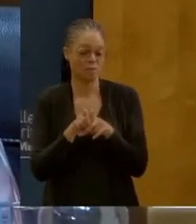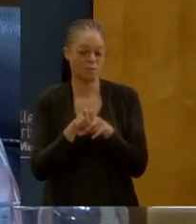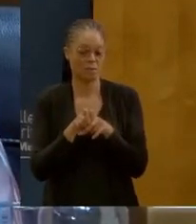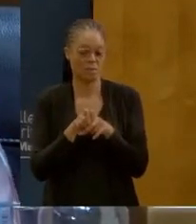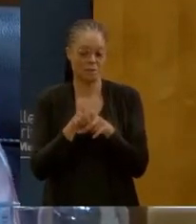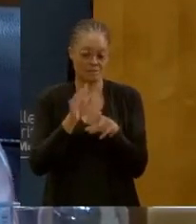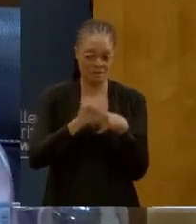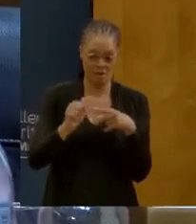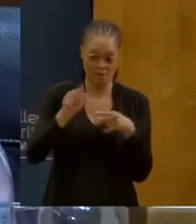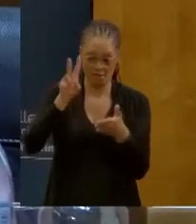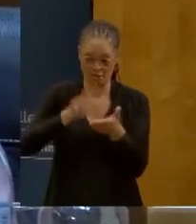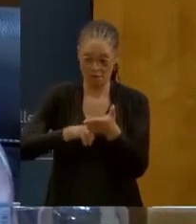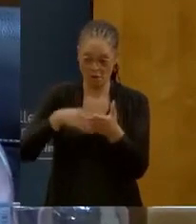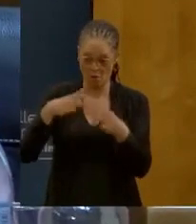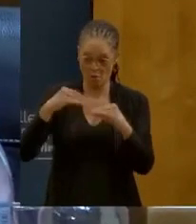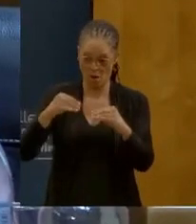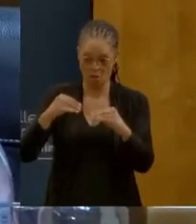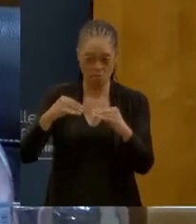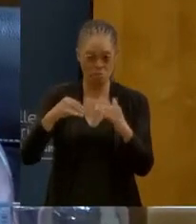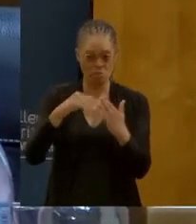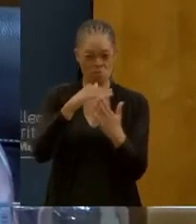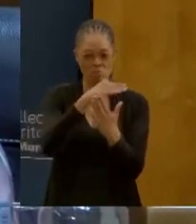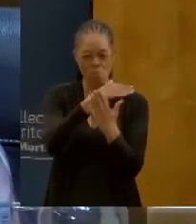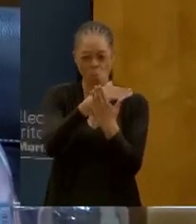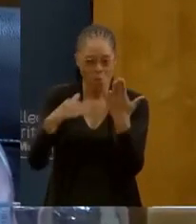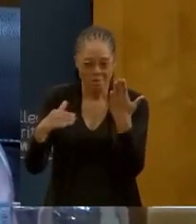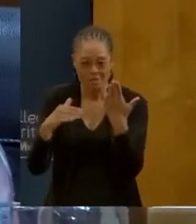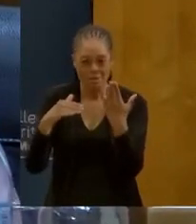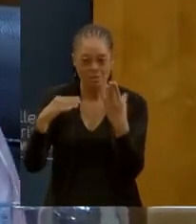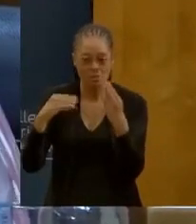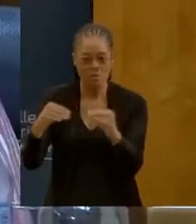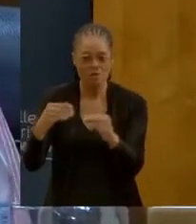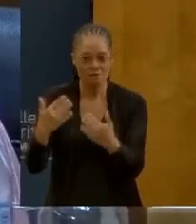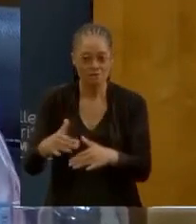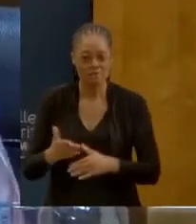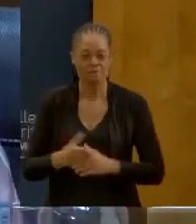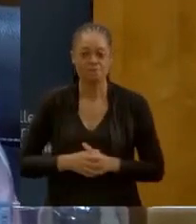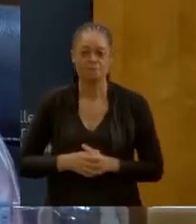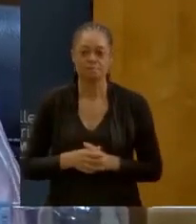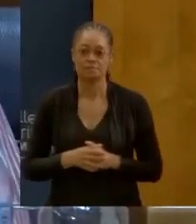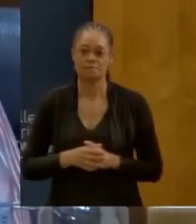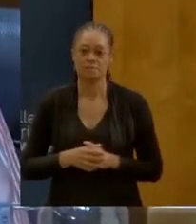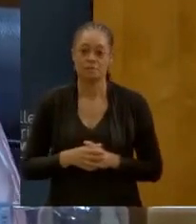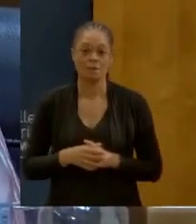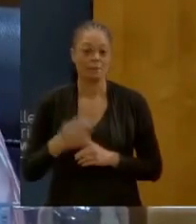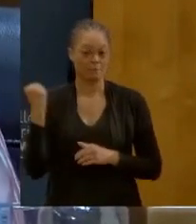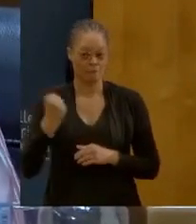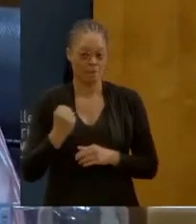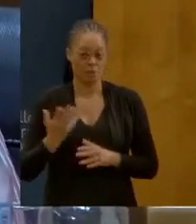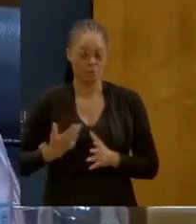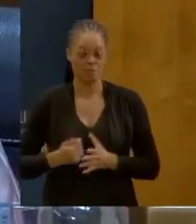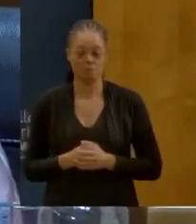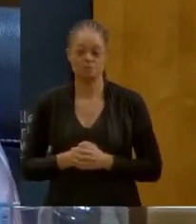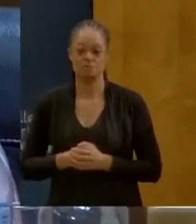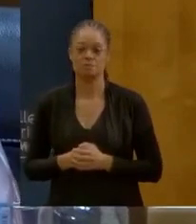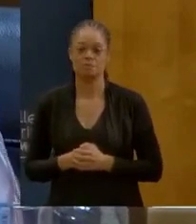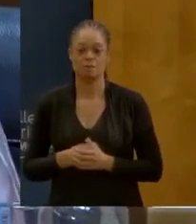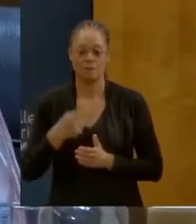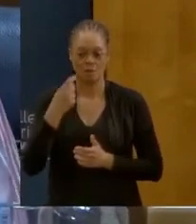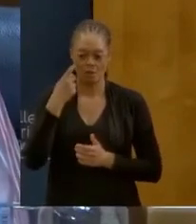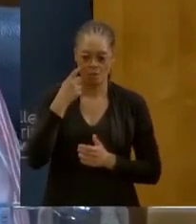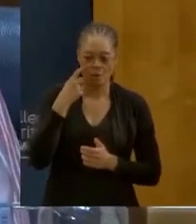qui est égalisé, on voit qu'il n'y a que la moitié des travaux qui ont été faits. Mais plus grave encore, qu'est-ce que nous